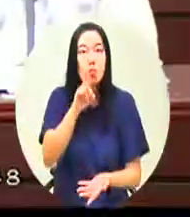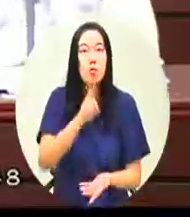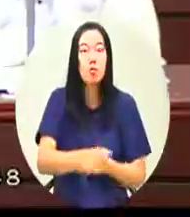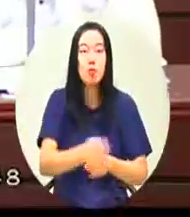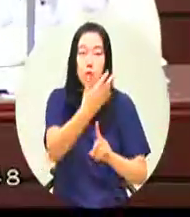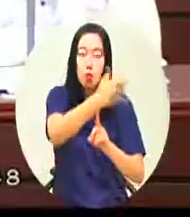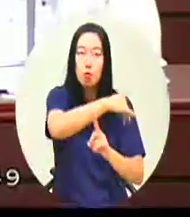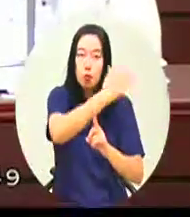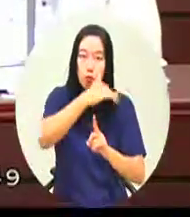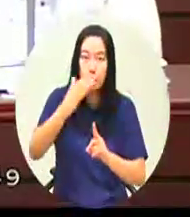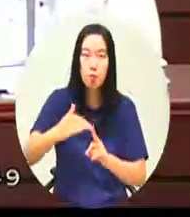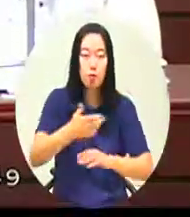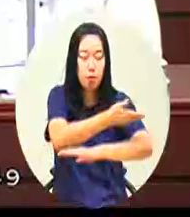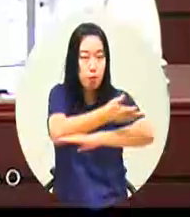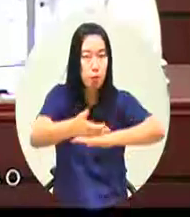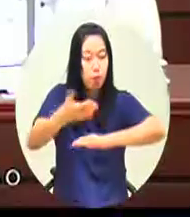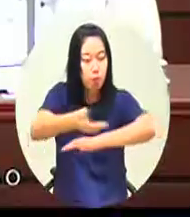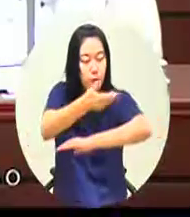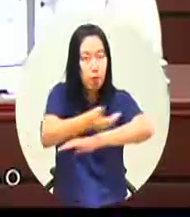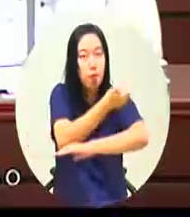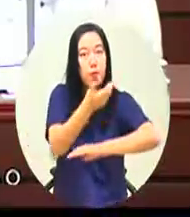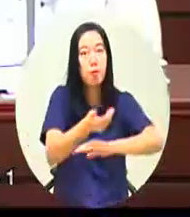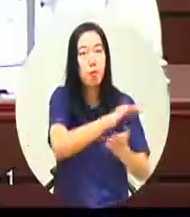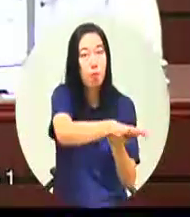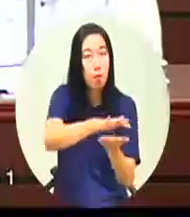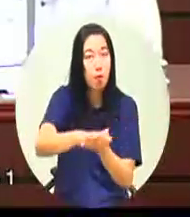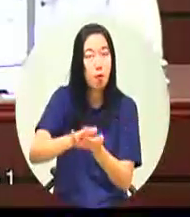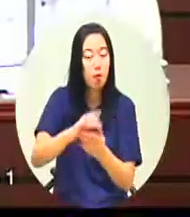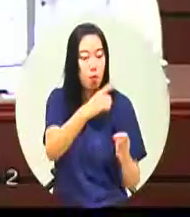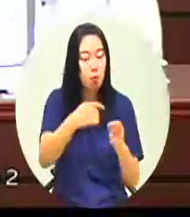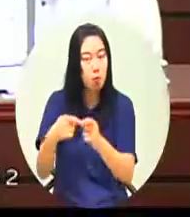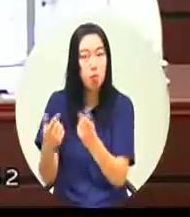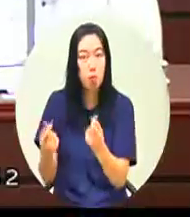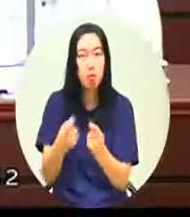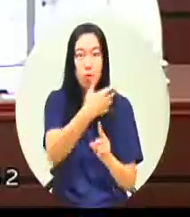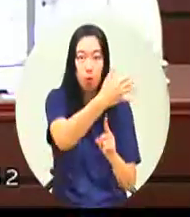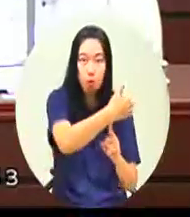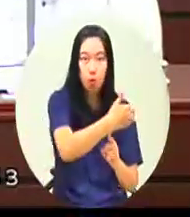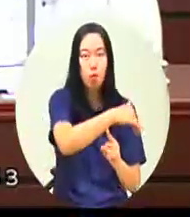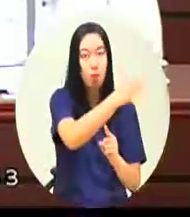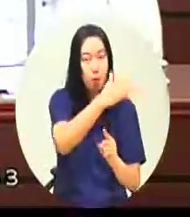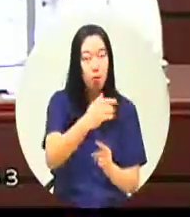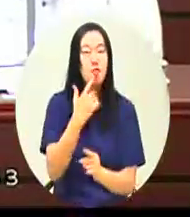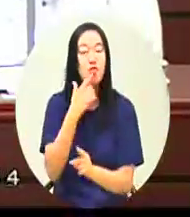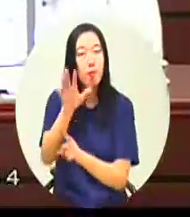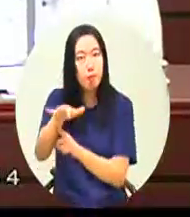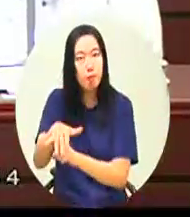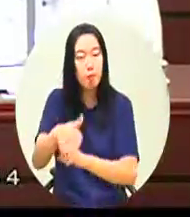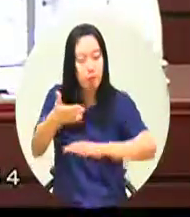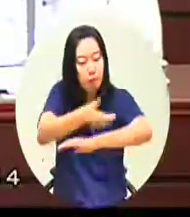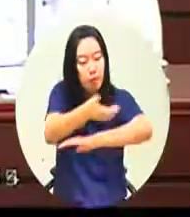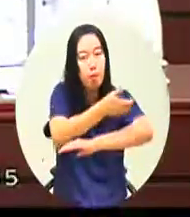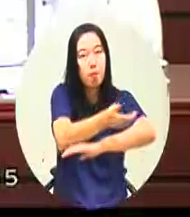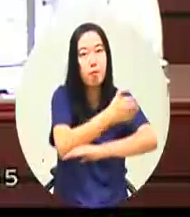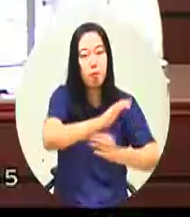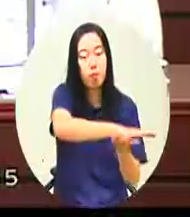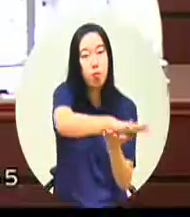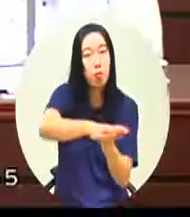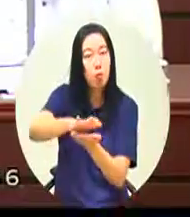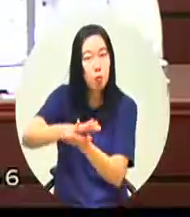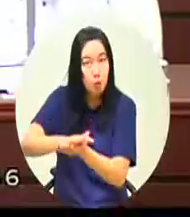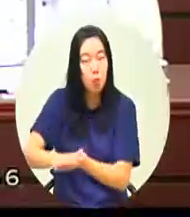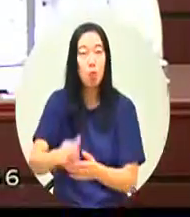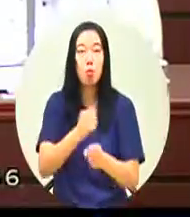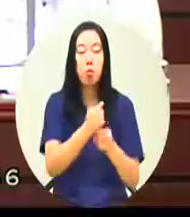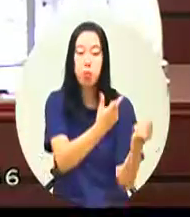其实这个部分每年度哈，那个企鹅局这边在旗山溪、美浓溪都有固定的疏浚工作。那 我们